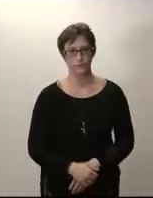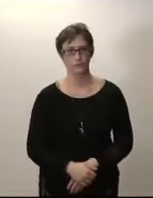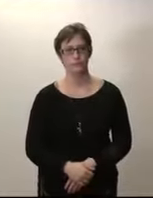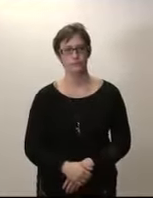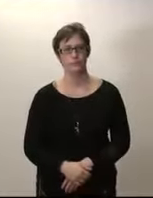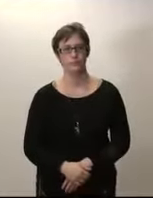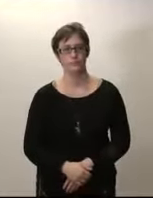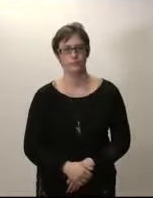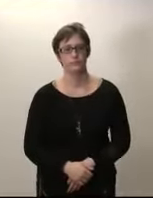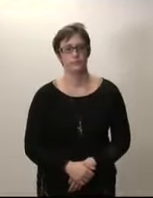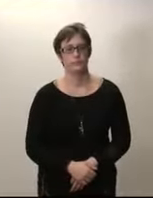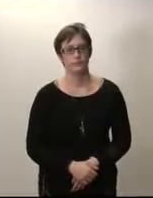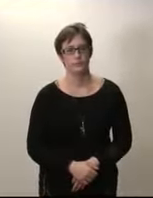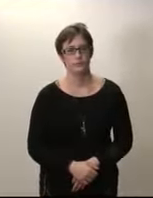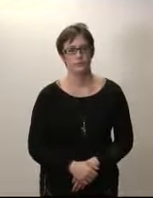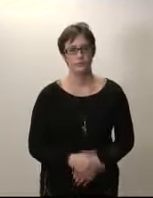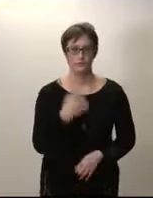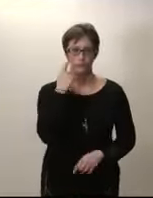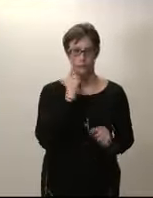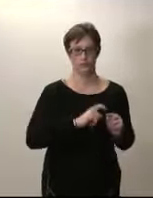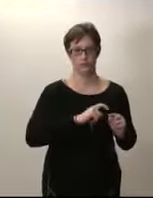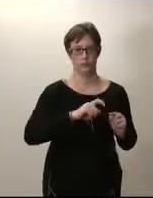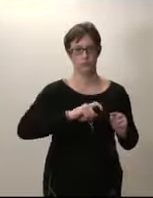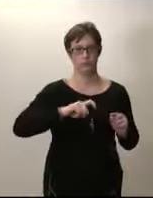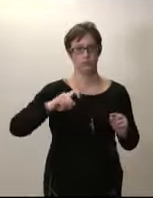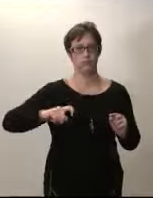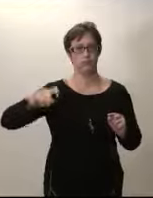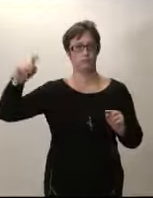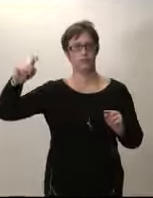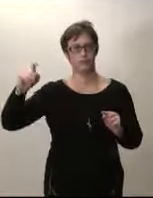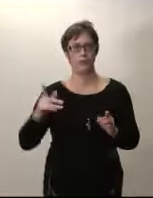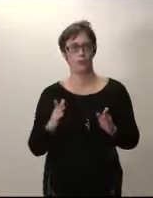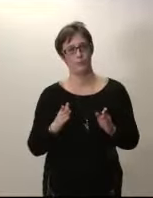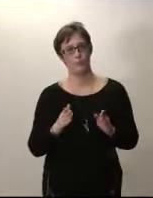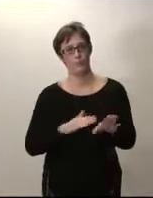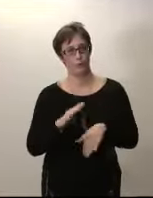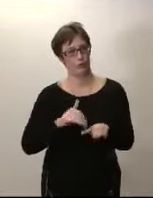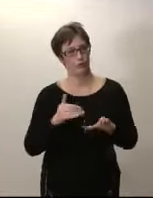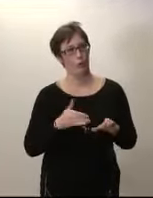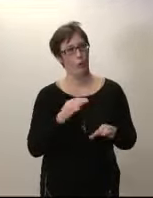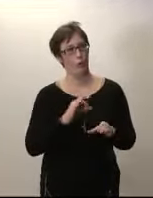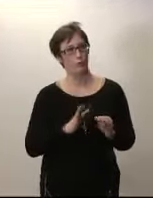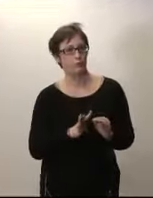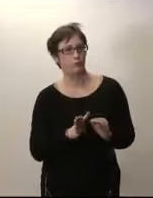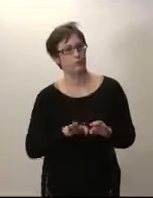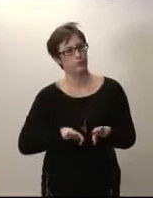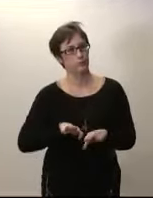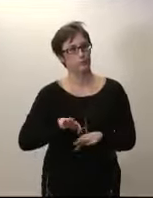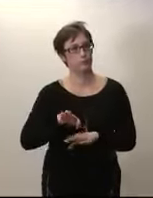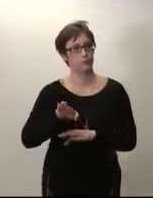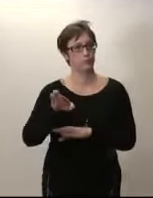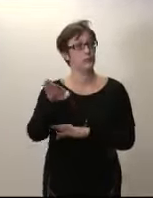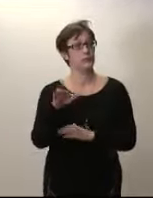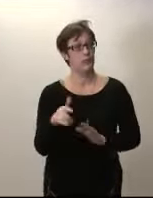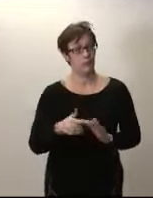Donc vous voyez l'amélioration de l'excédent de fonctionnement qui était arrivé à une valeur très